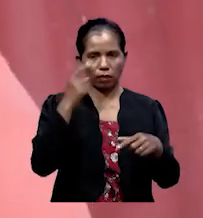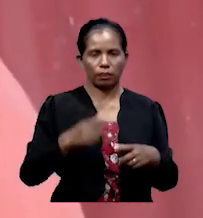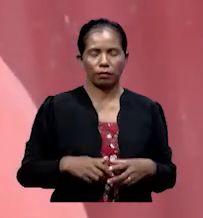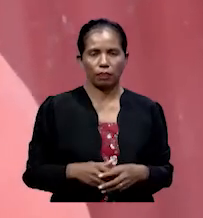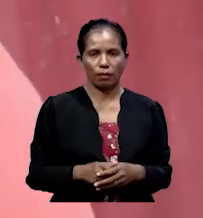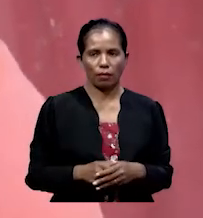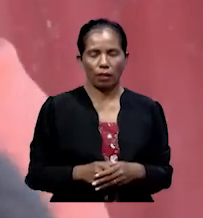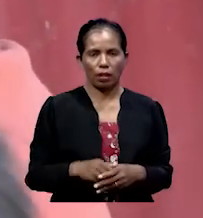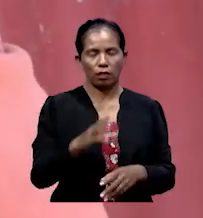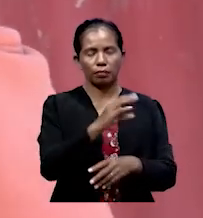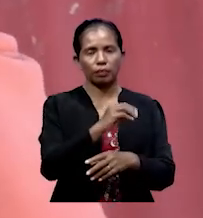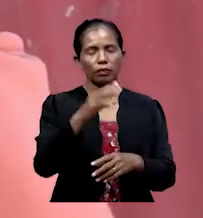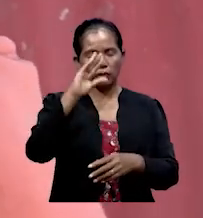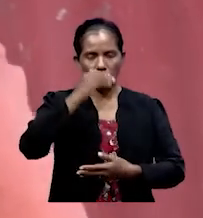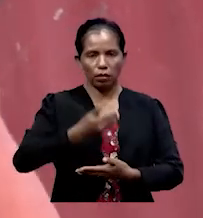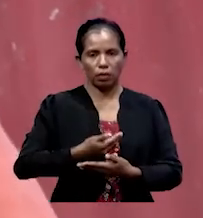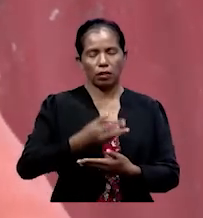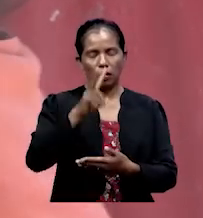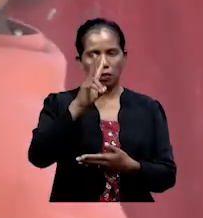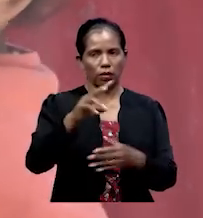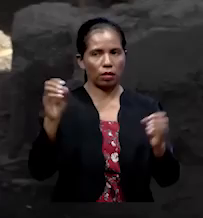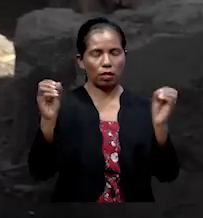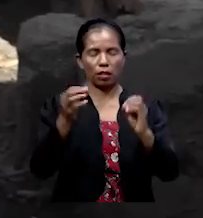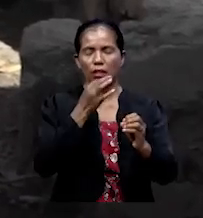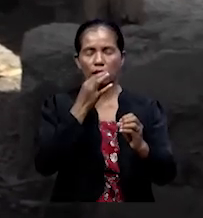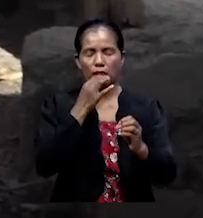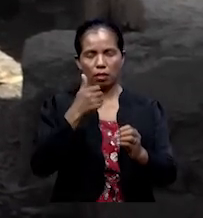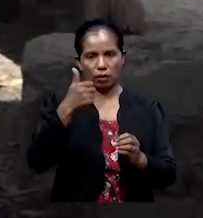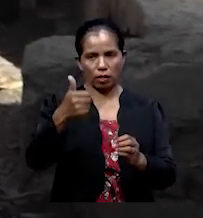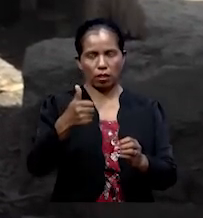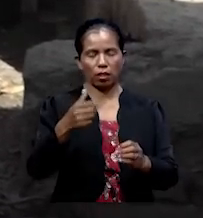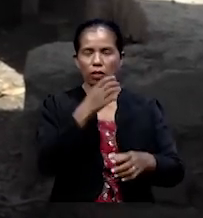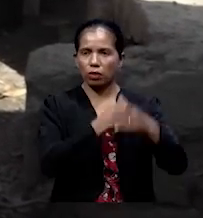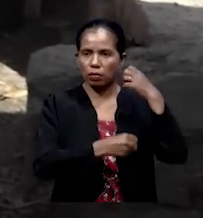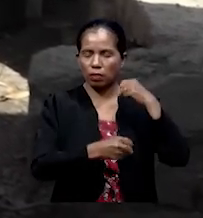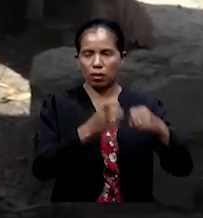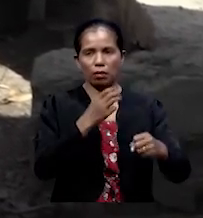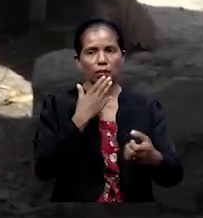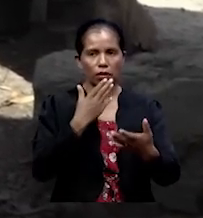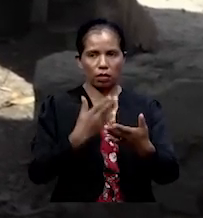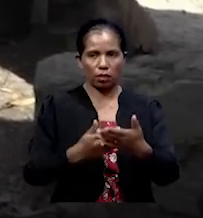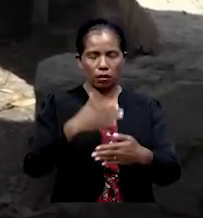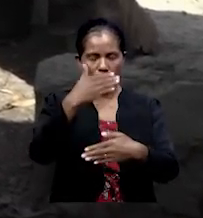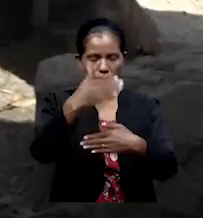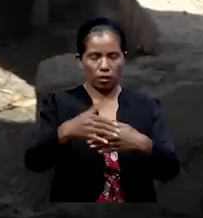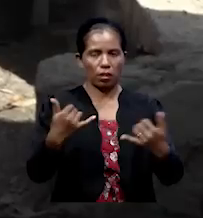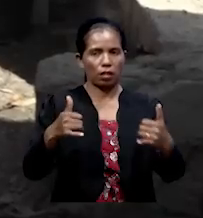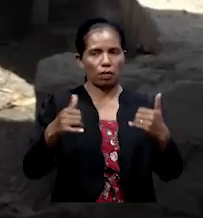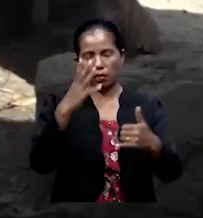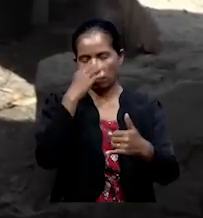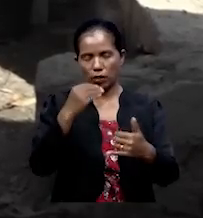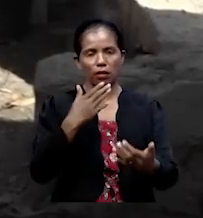Ke baru no kenzerson sir nain rua la iha aihan furak, susu beng nebe midar, espasu halimar no toba fatin